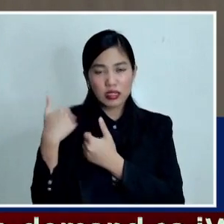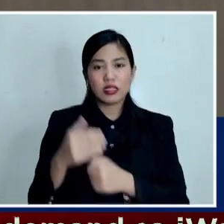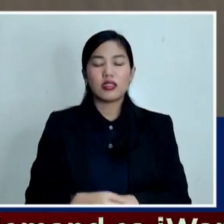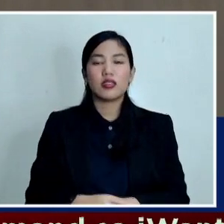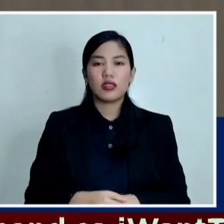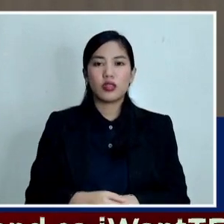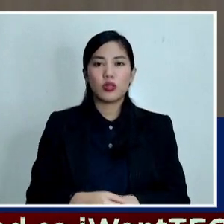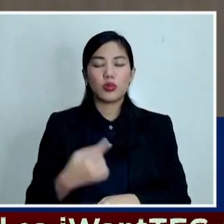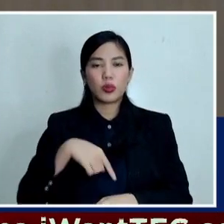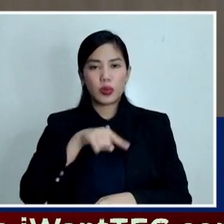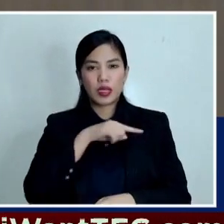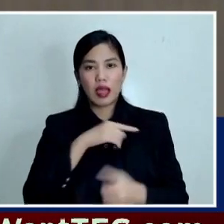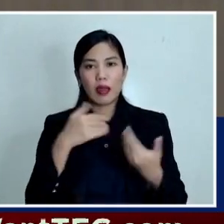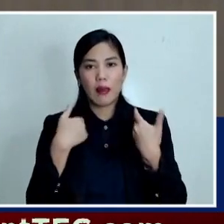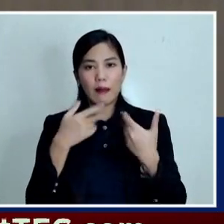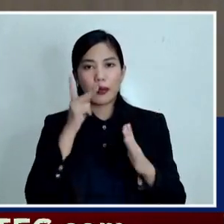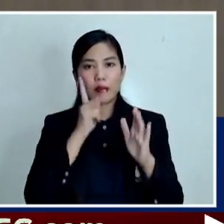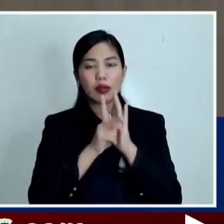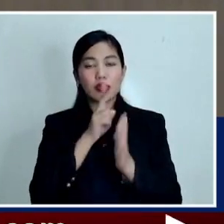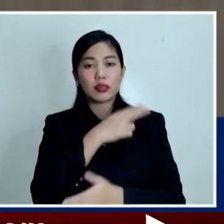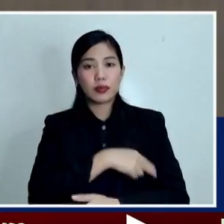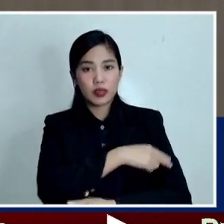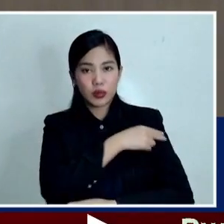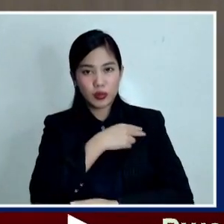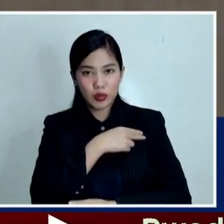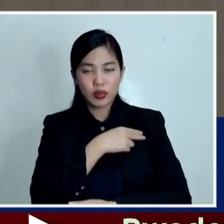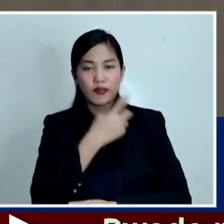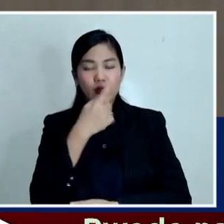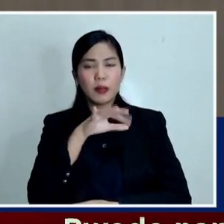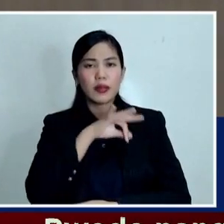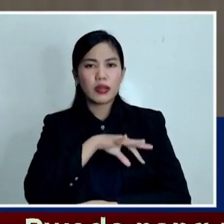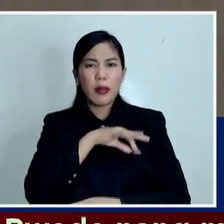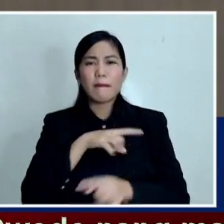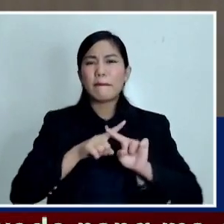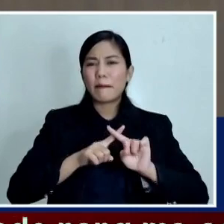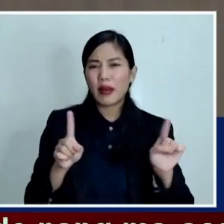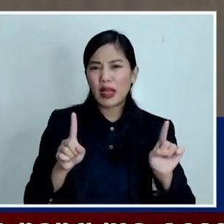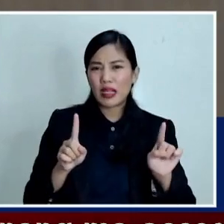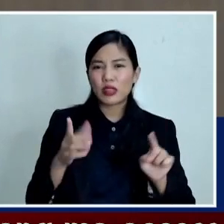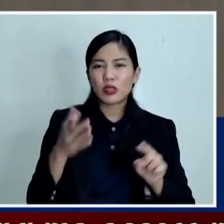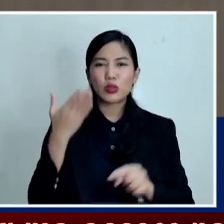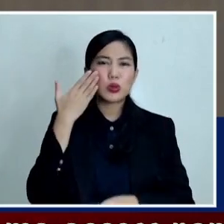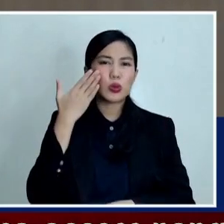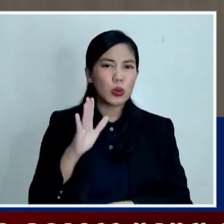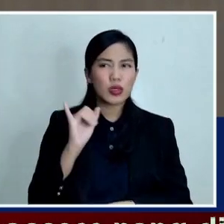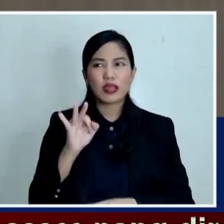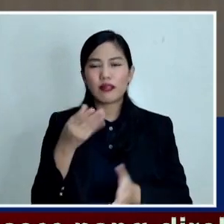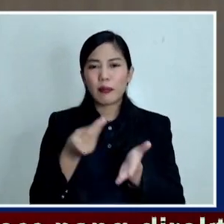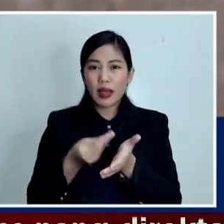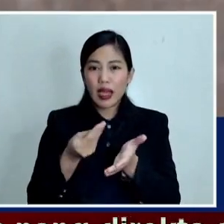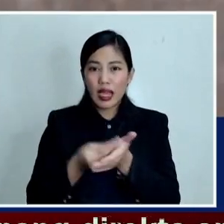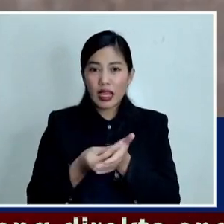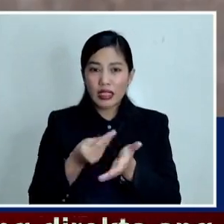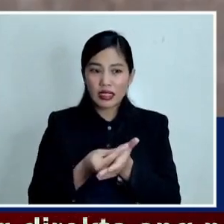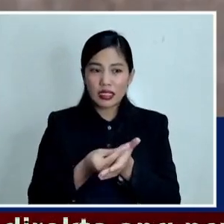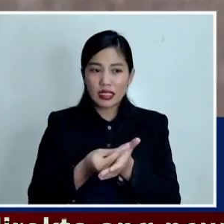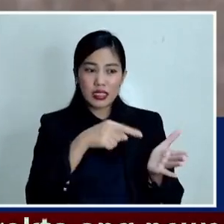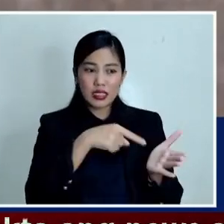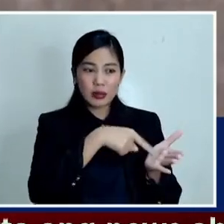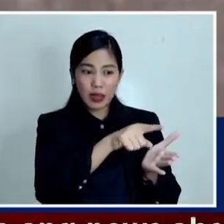our benefits with no assurance that the money advance will be reimbursed or not.